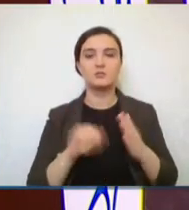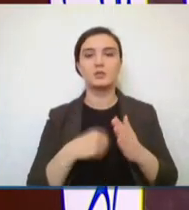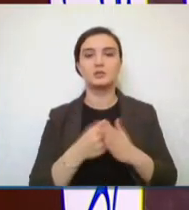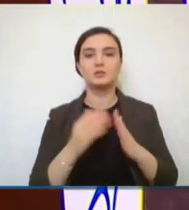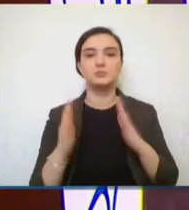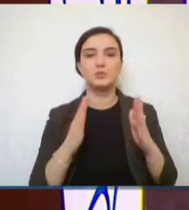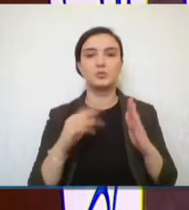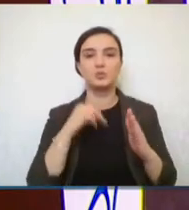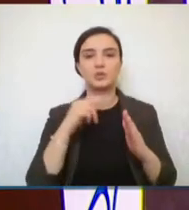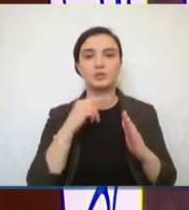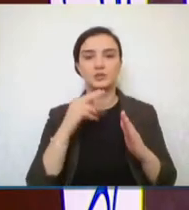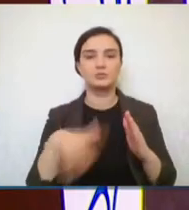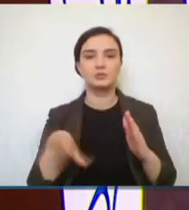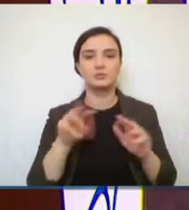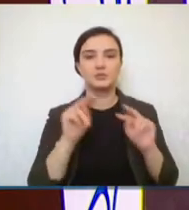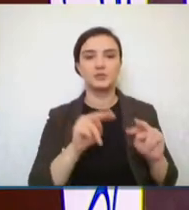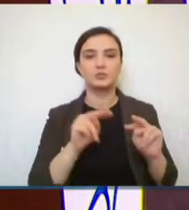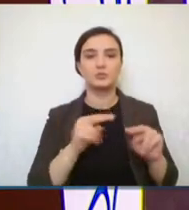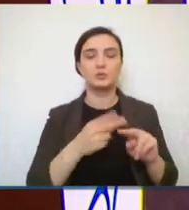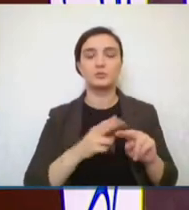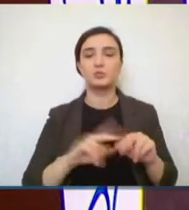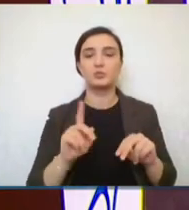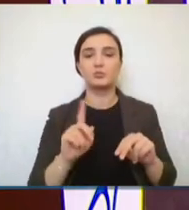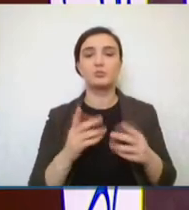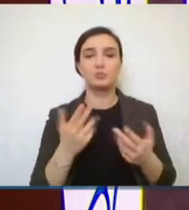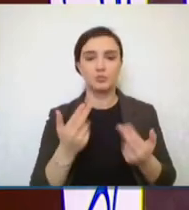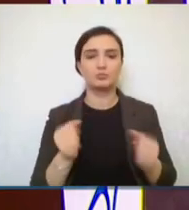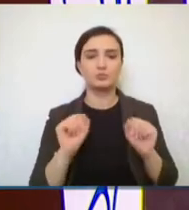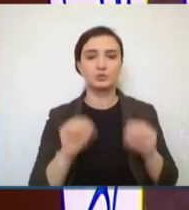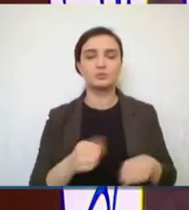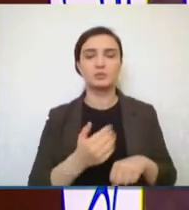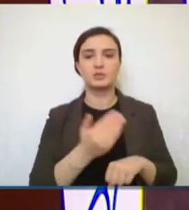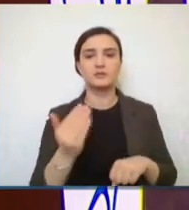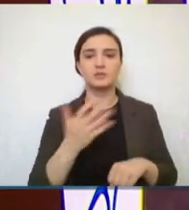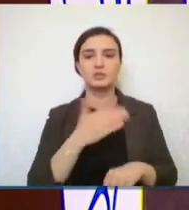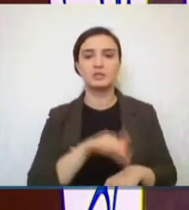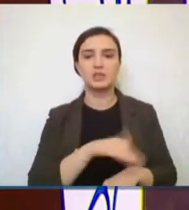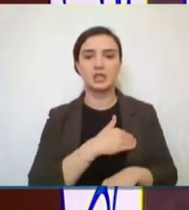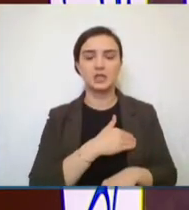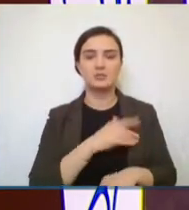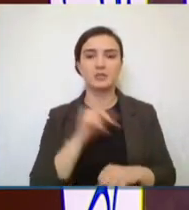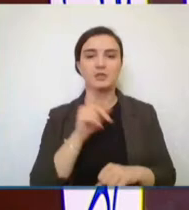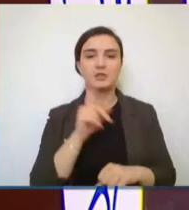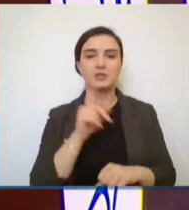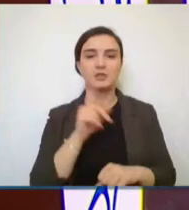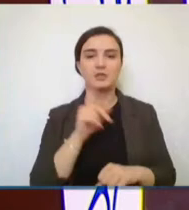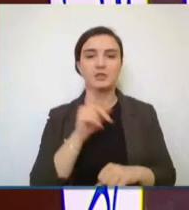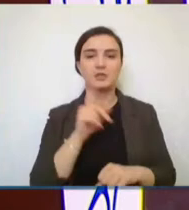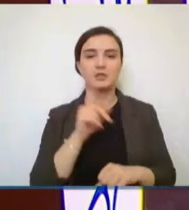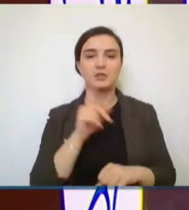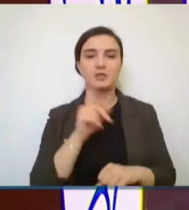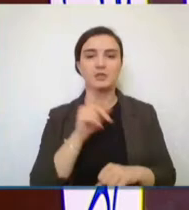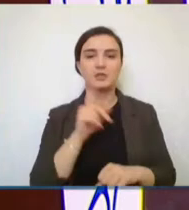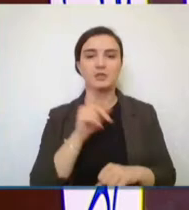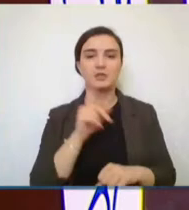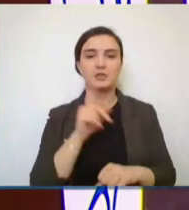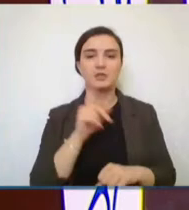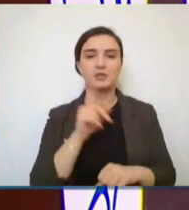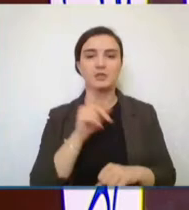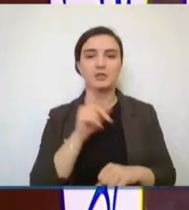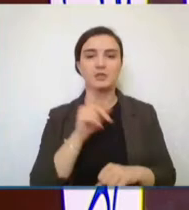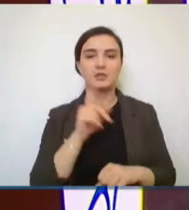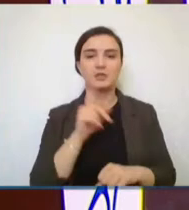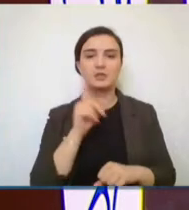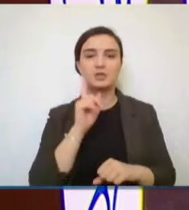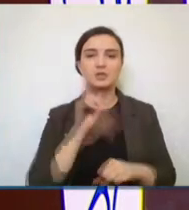გიწევთ მეთვალყურებას, იმიტომ რომ ხომ შეიძლება თქვენი ცხელება, დისკომფორტი ხვლისას, ტკივილი და ასე შემდეგ,